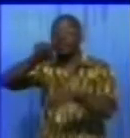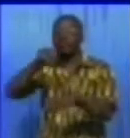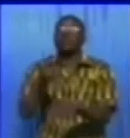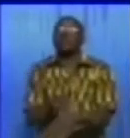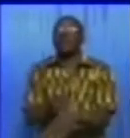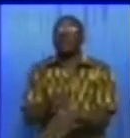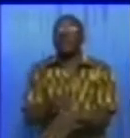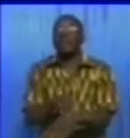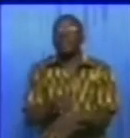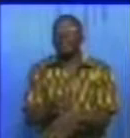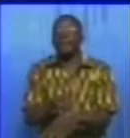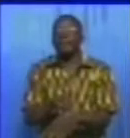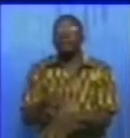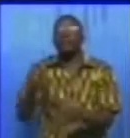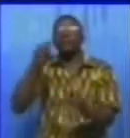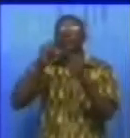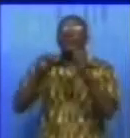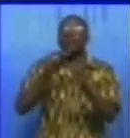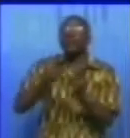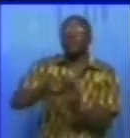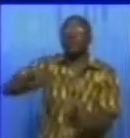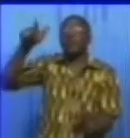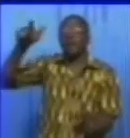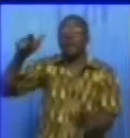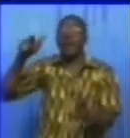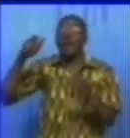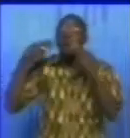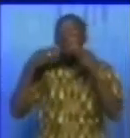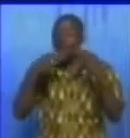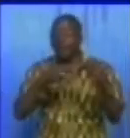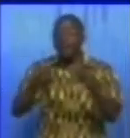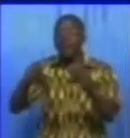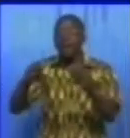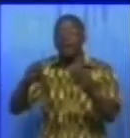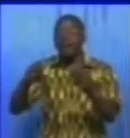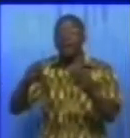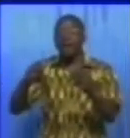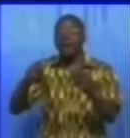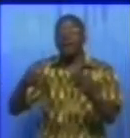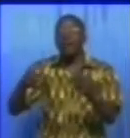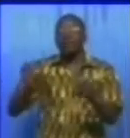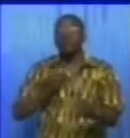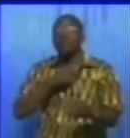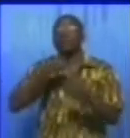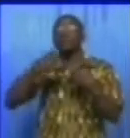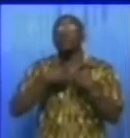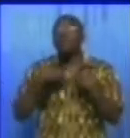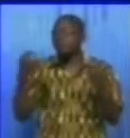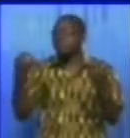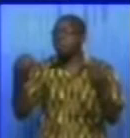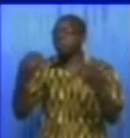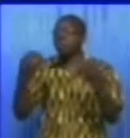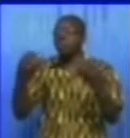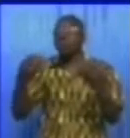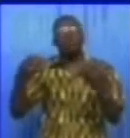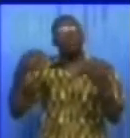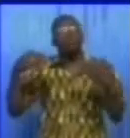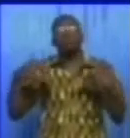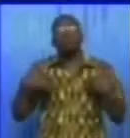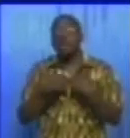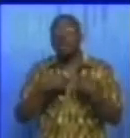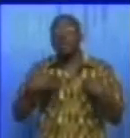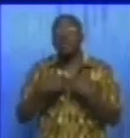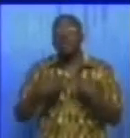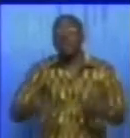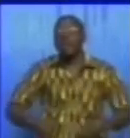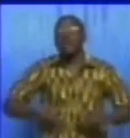utilité sera que, au niveau de la grande mare, dans la grande mare, nous avons beaucoup d'animaux qui sont élevés dans la